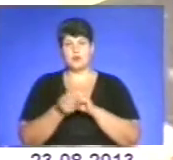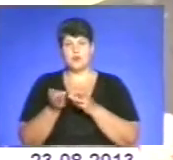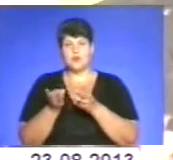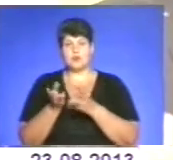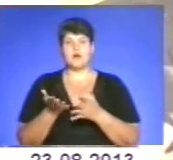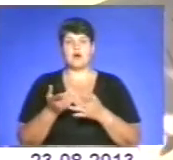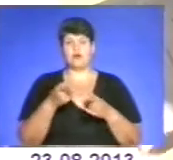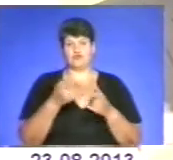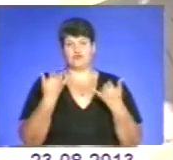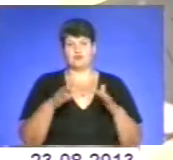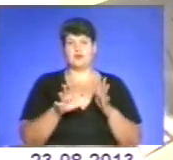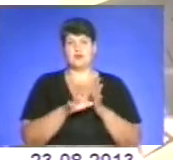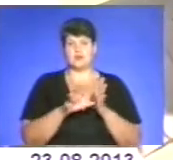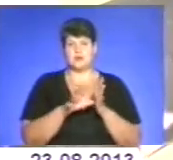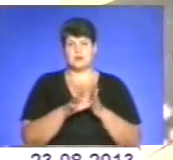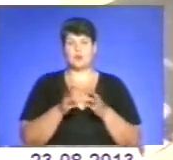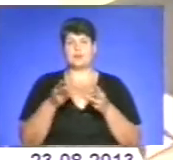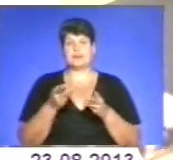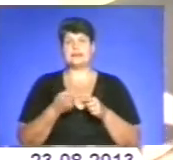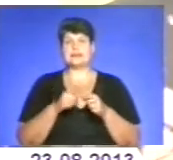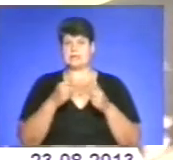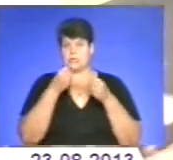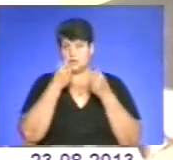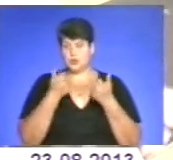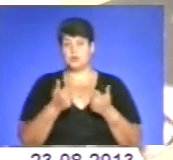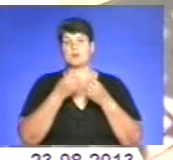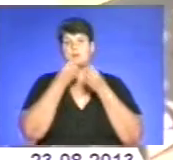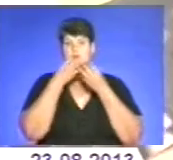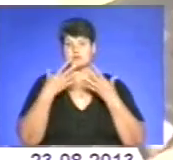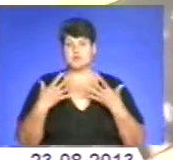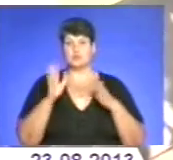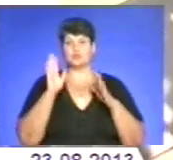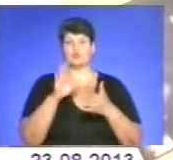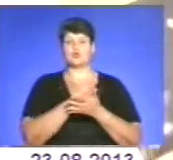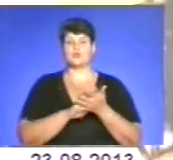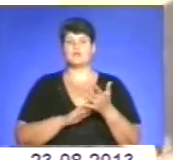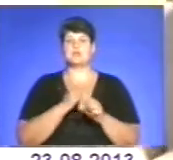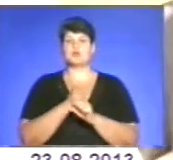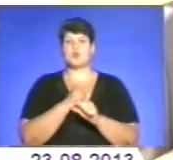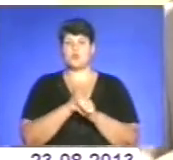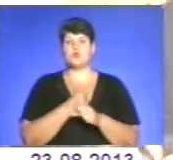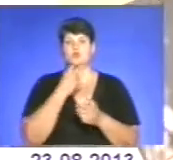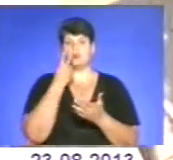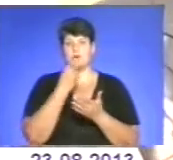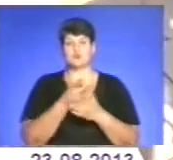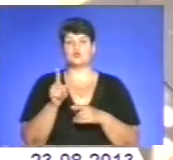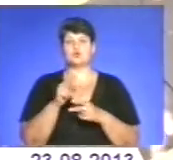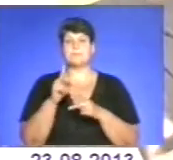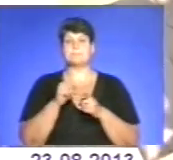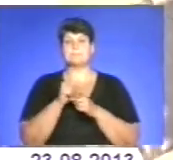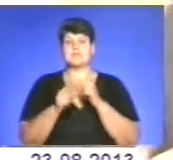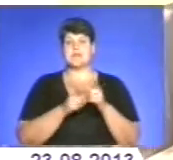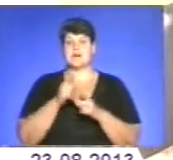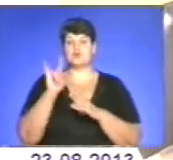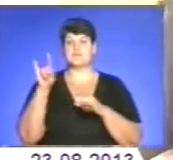електроопалення. Думаю, це знову ж таки, це добре, це є позитив. Далі будуть продовжуватися роботи. Ми бачимо, що тут міняються вікна